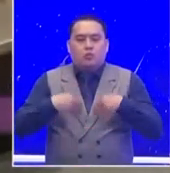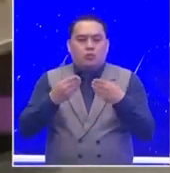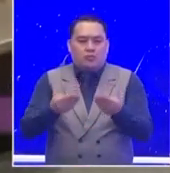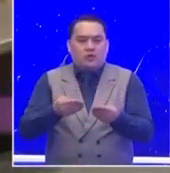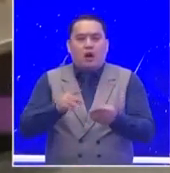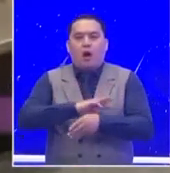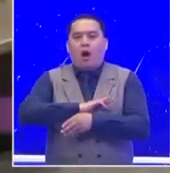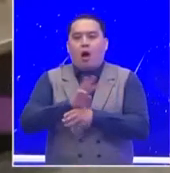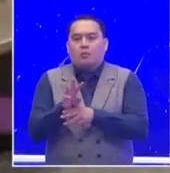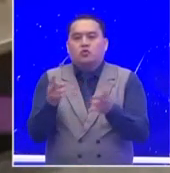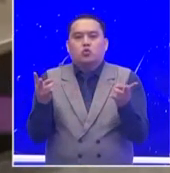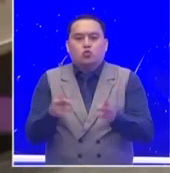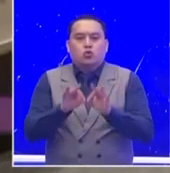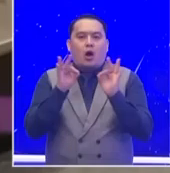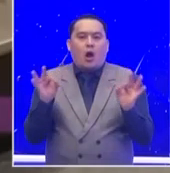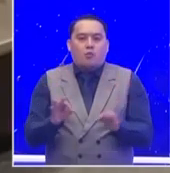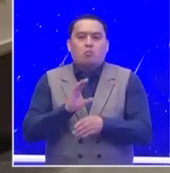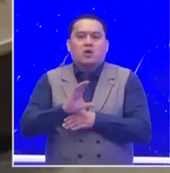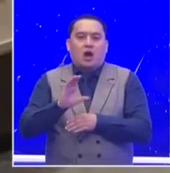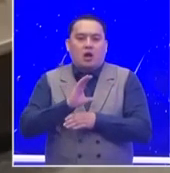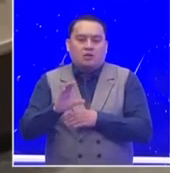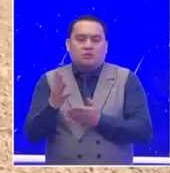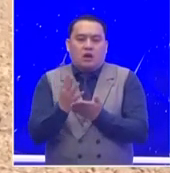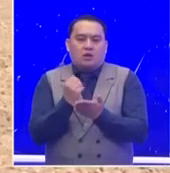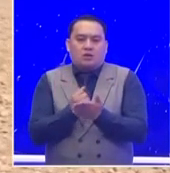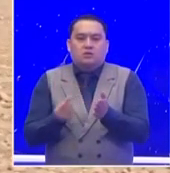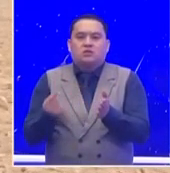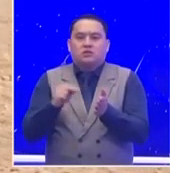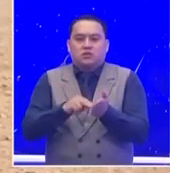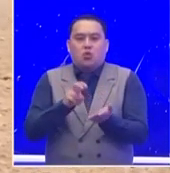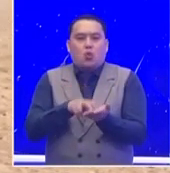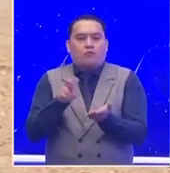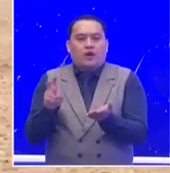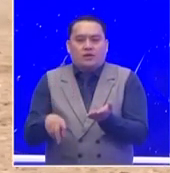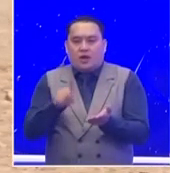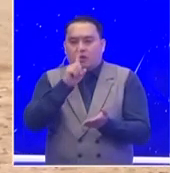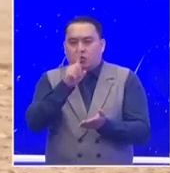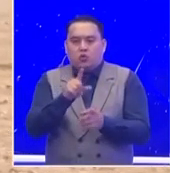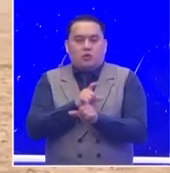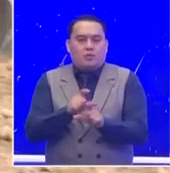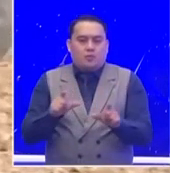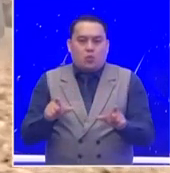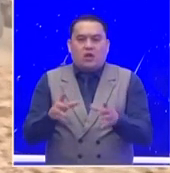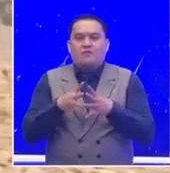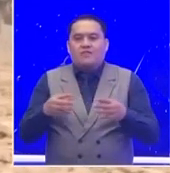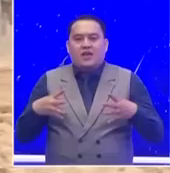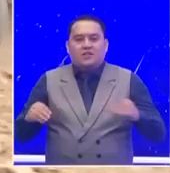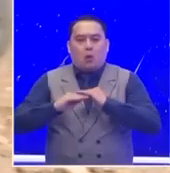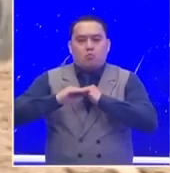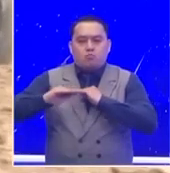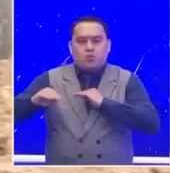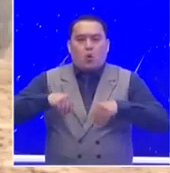должны обеспечить необходимый объем производства, сохранить цены и не увольнять своих рабочих. А потому весенний посевной